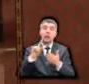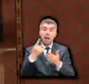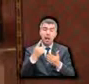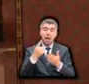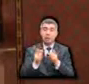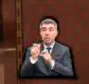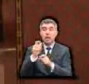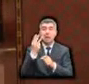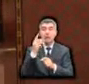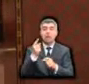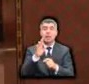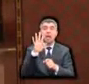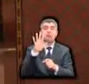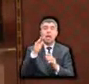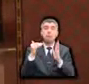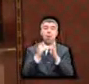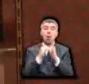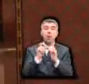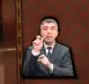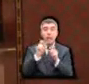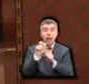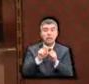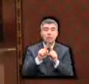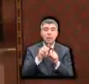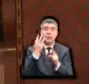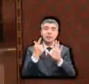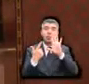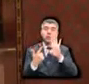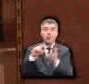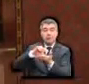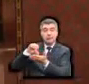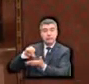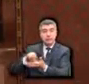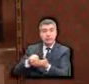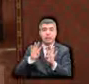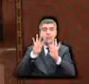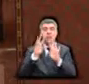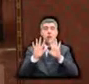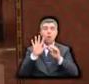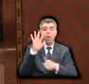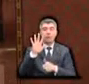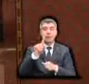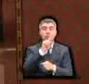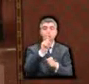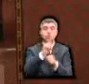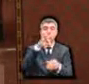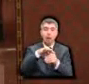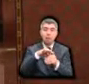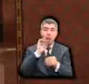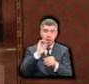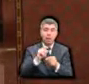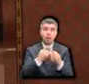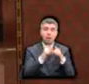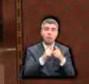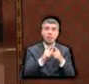منه 3.5 مليون نسمة الساكنة القروية، موزعة على 73 إقليم، تاهم 859 جماعة، 7761